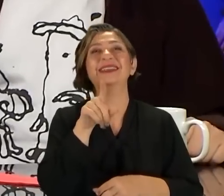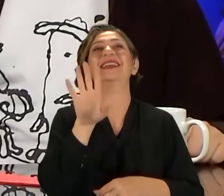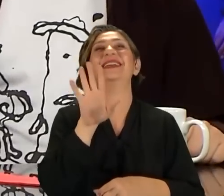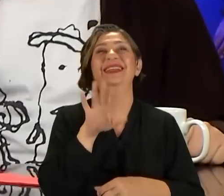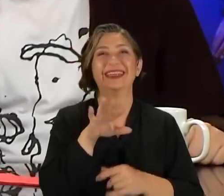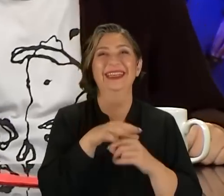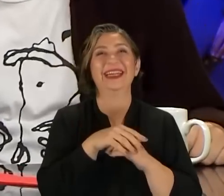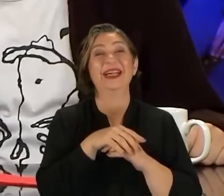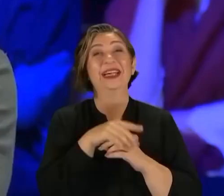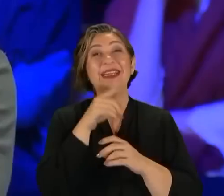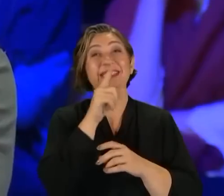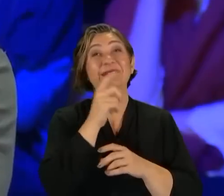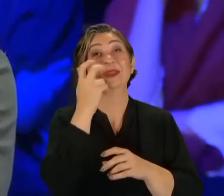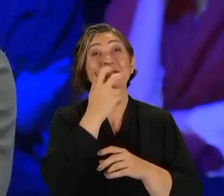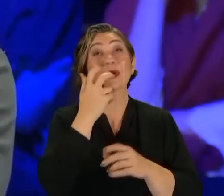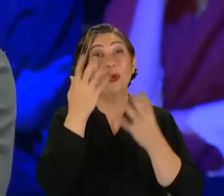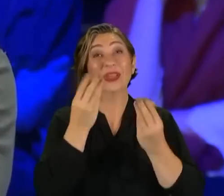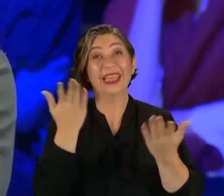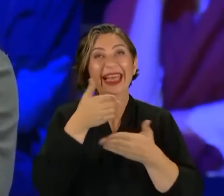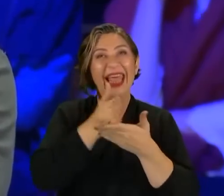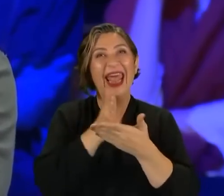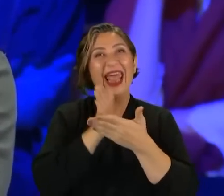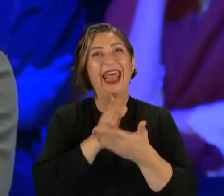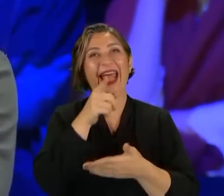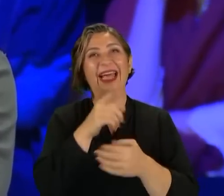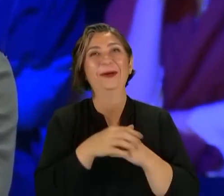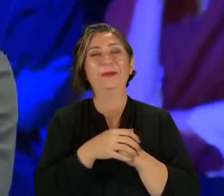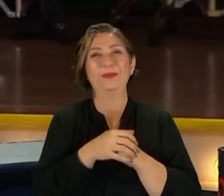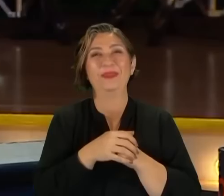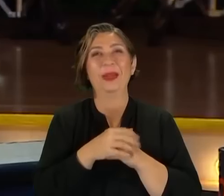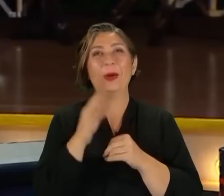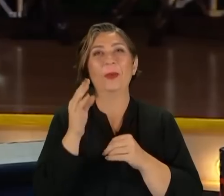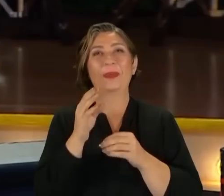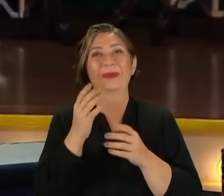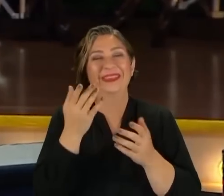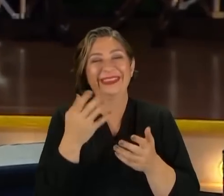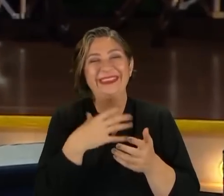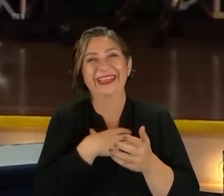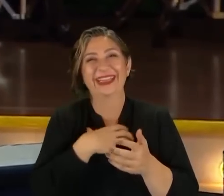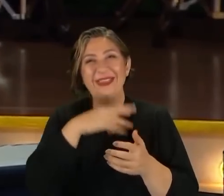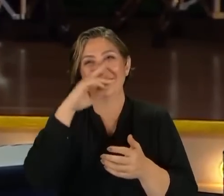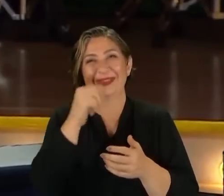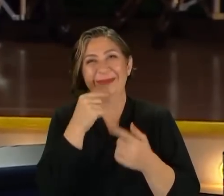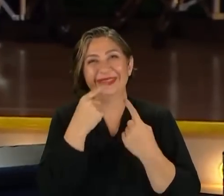de sen solist olduğun halde yarı yarıya. Boy band dedi ya kendisine.